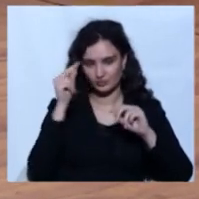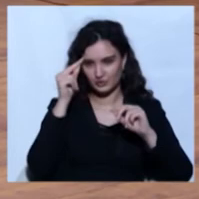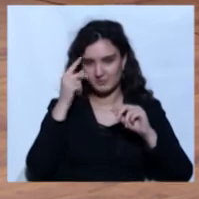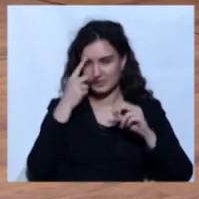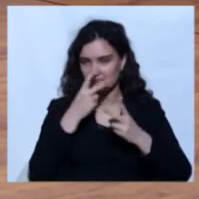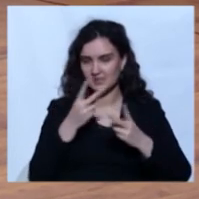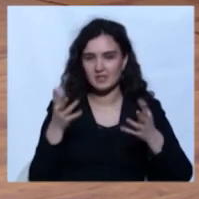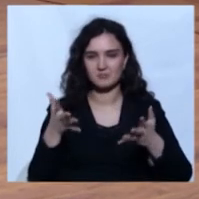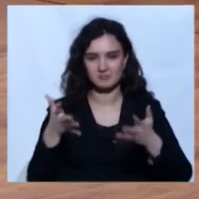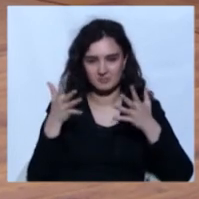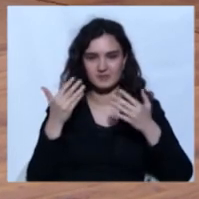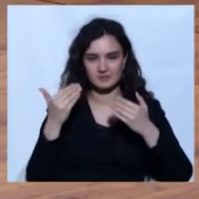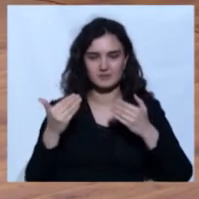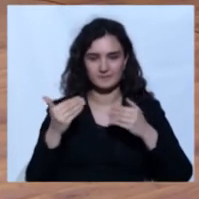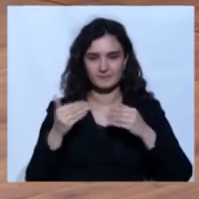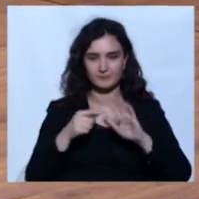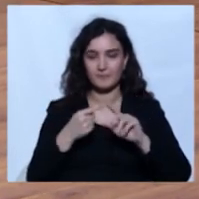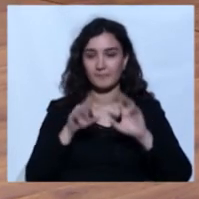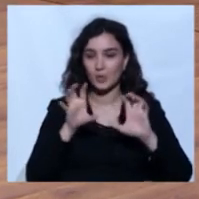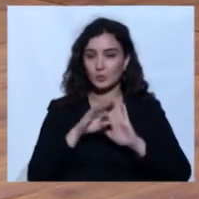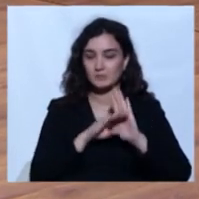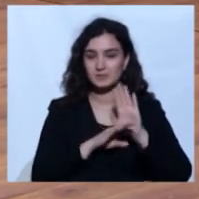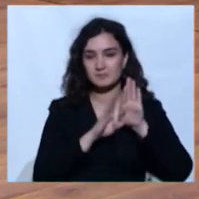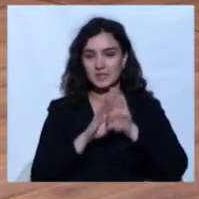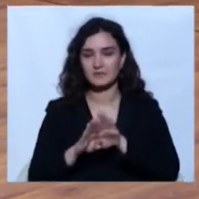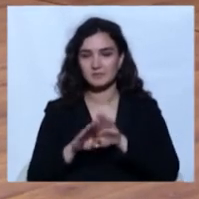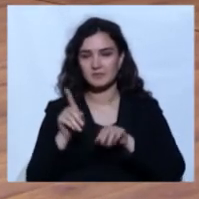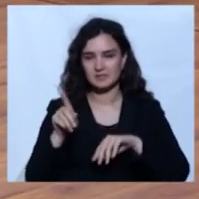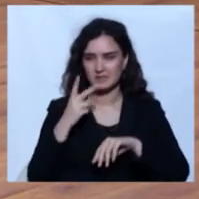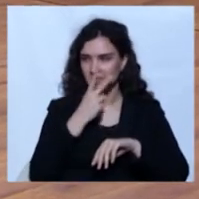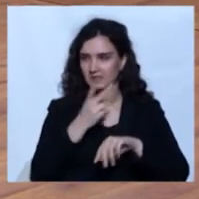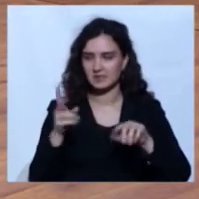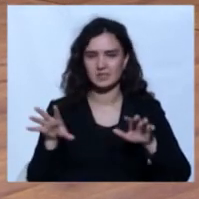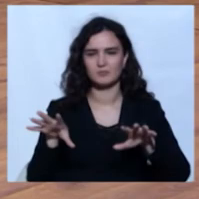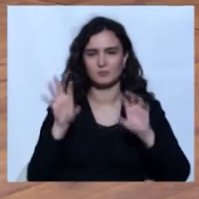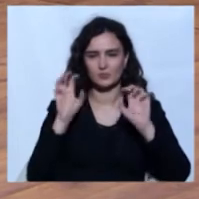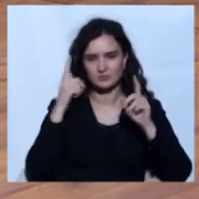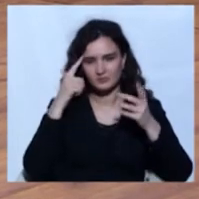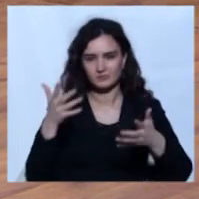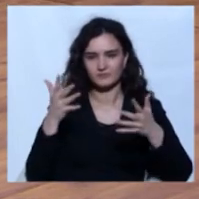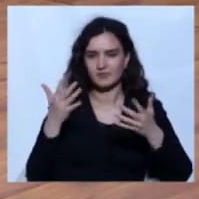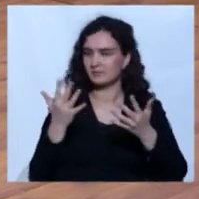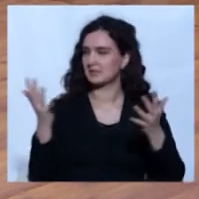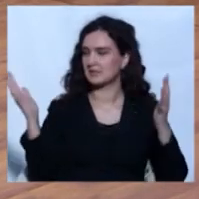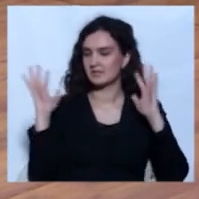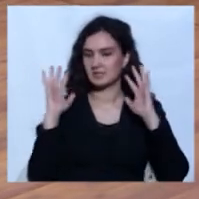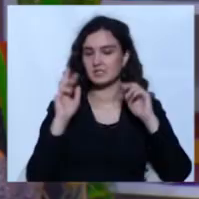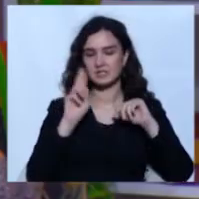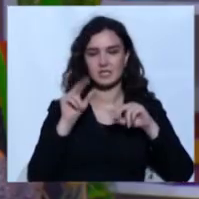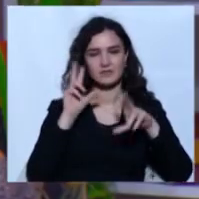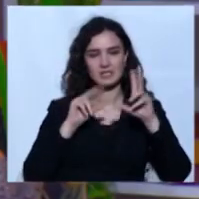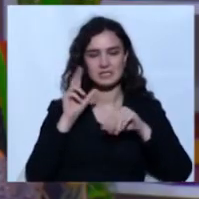ამ კანონების მიხედვით ის იმეცნებს რეალურ სივრცეს და